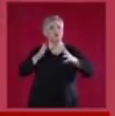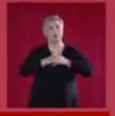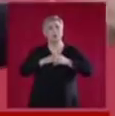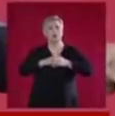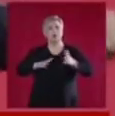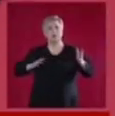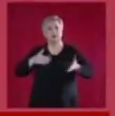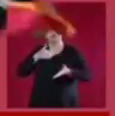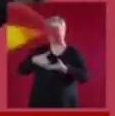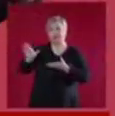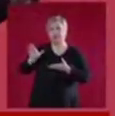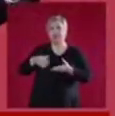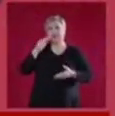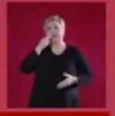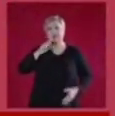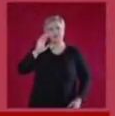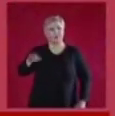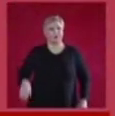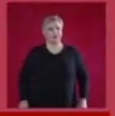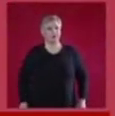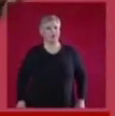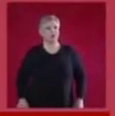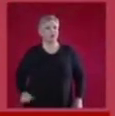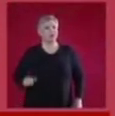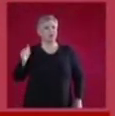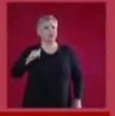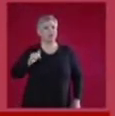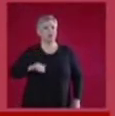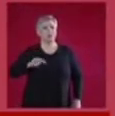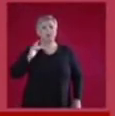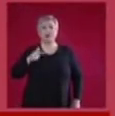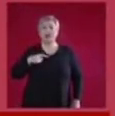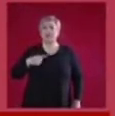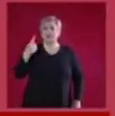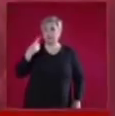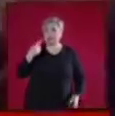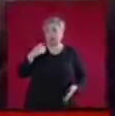όταν τον έβλεπαν να επελαύνει σκορπώντας το θάνατο και τη